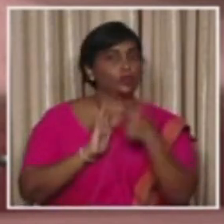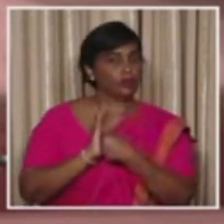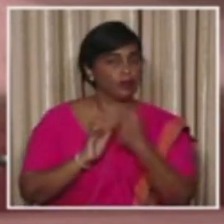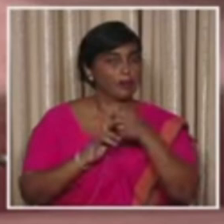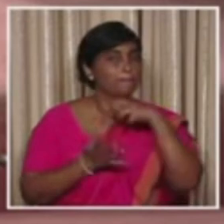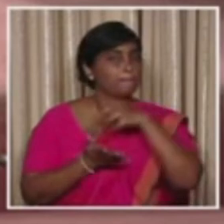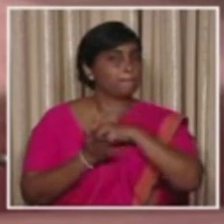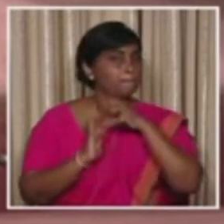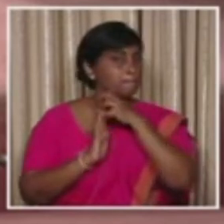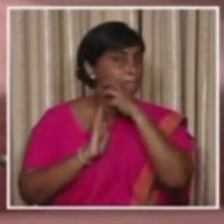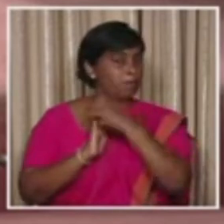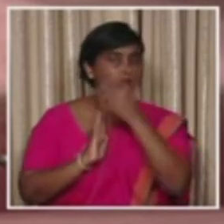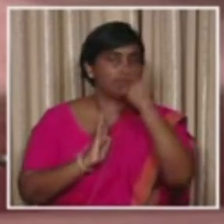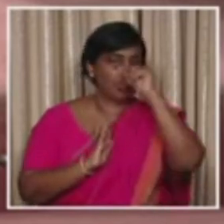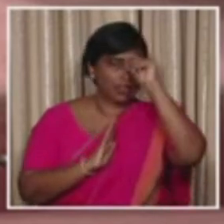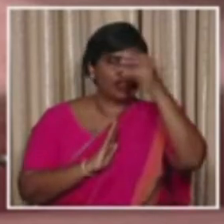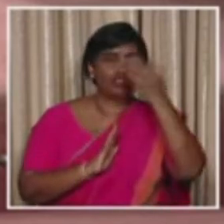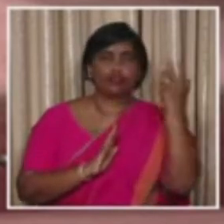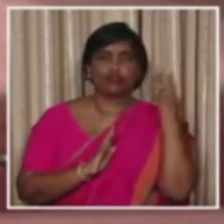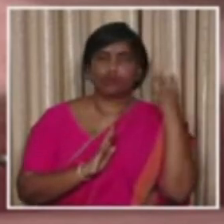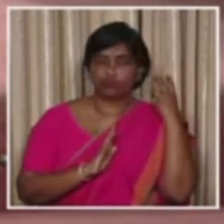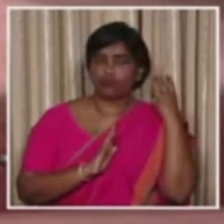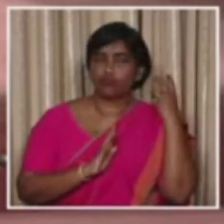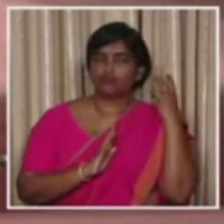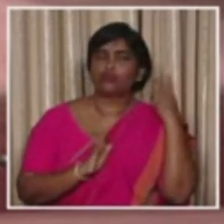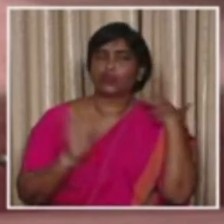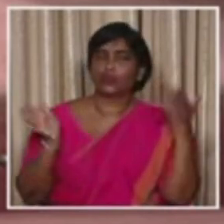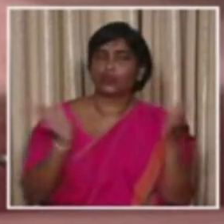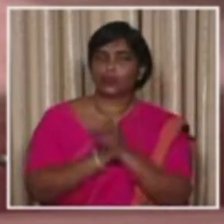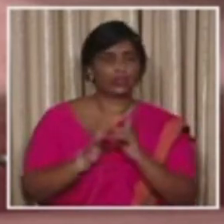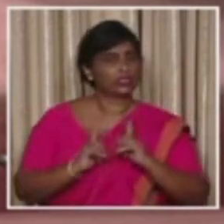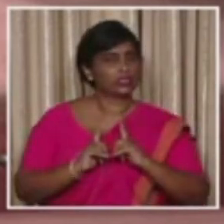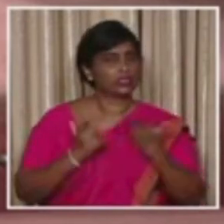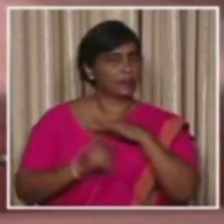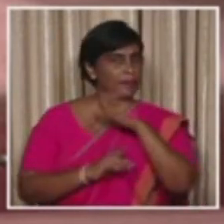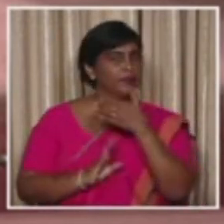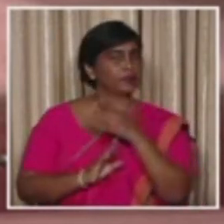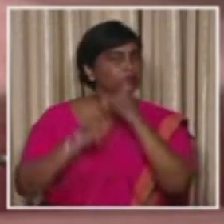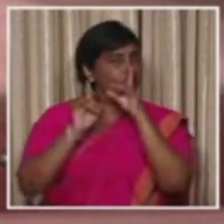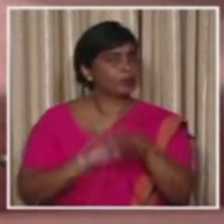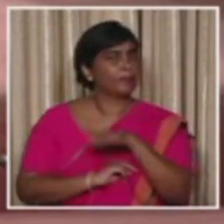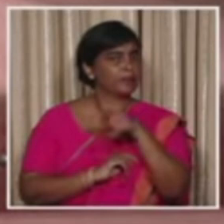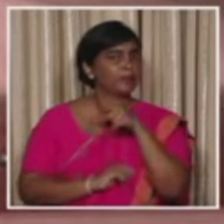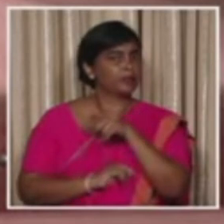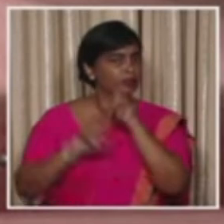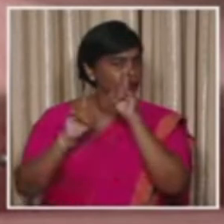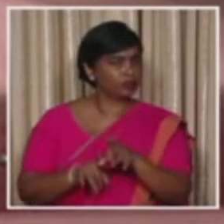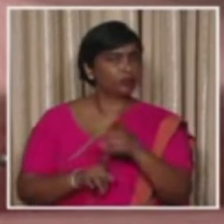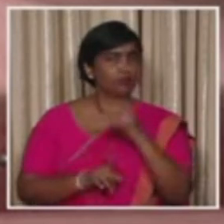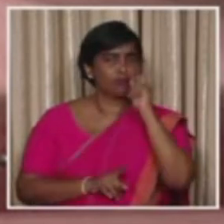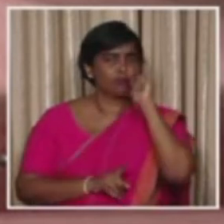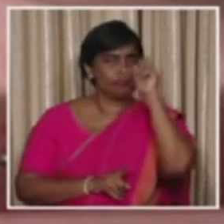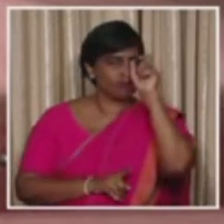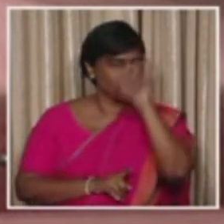நிலையிலே குறிப்பிட்ட ஒரு இனத்தை அல்லது குறிப்பிட்ட ஒரு மதத்தை மிகவும் அவமதிக்கக்கூடிய